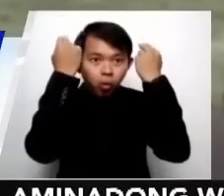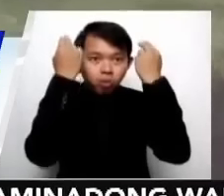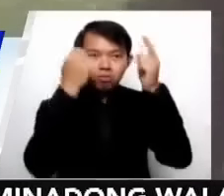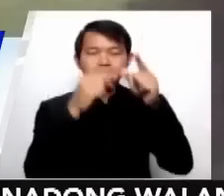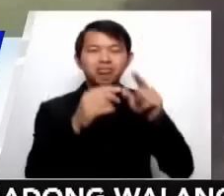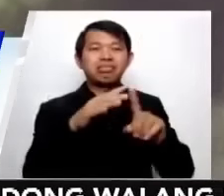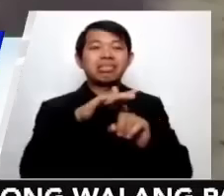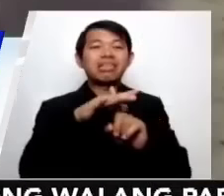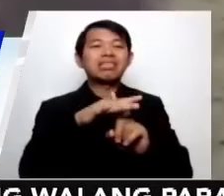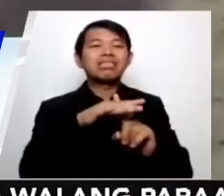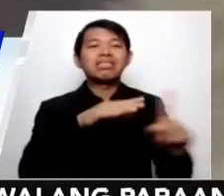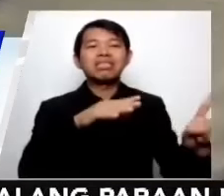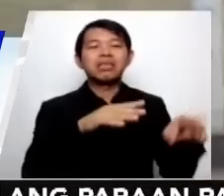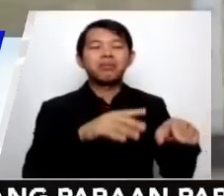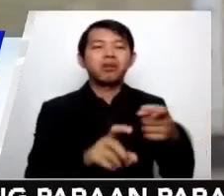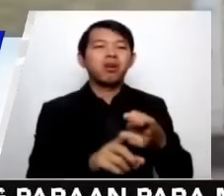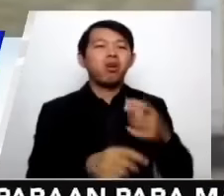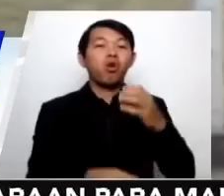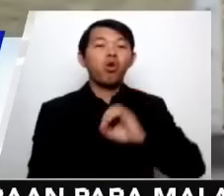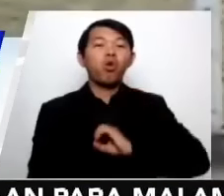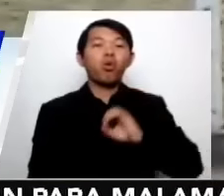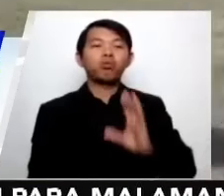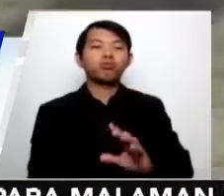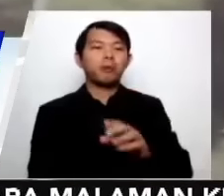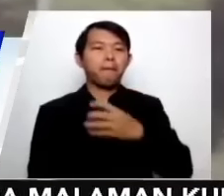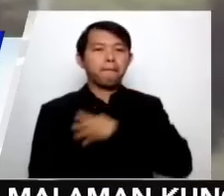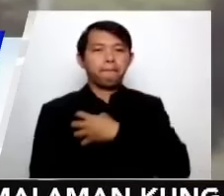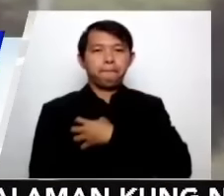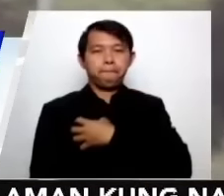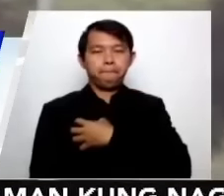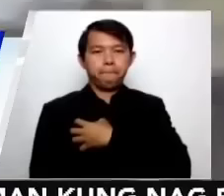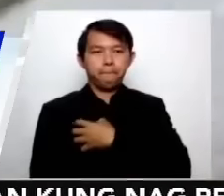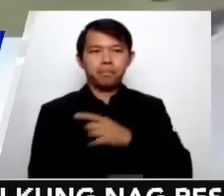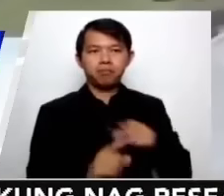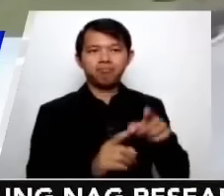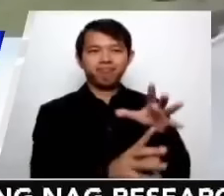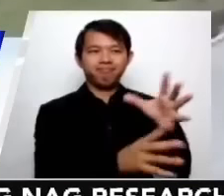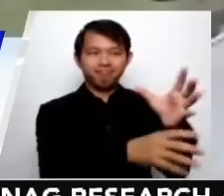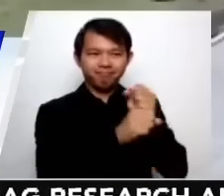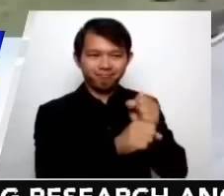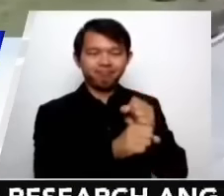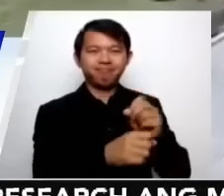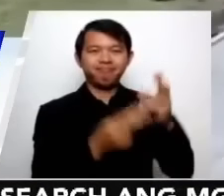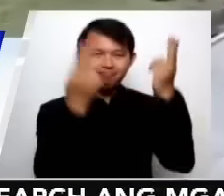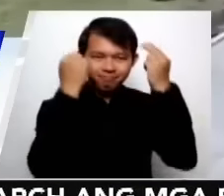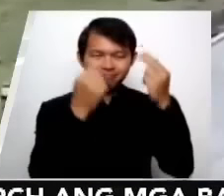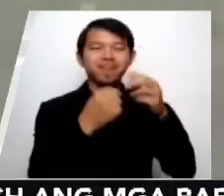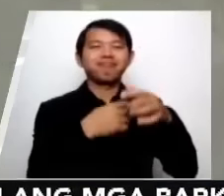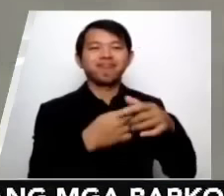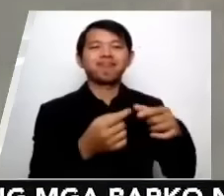pulisya. Na-recover naman ng mga pulis ang mga kabayo kalaunan.